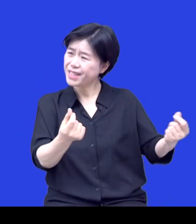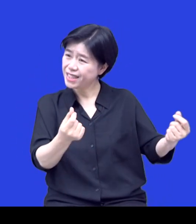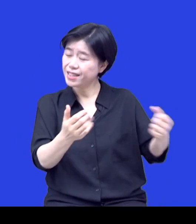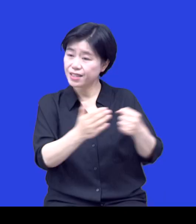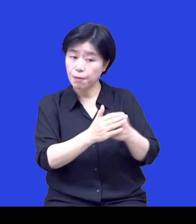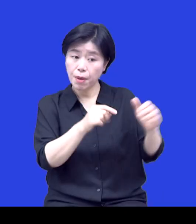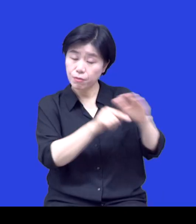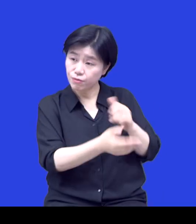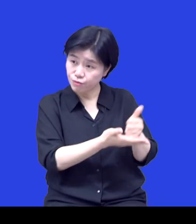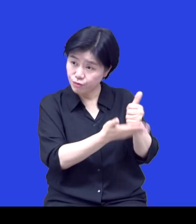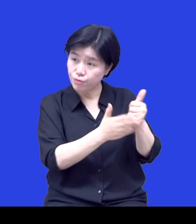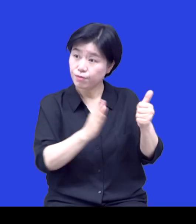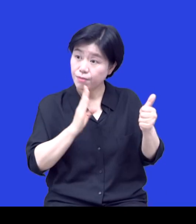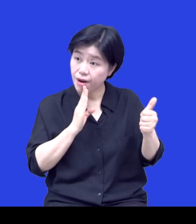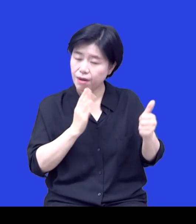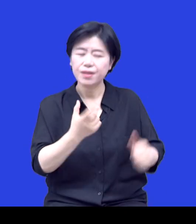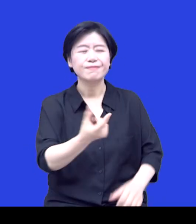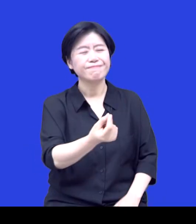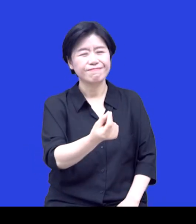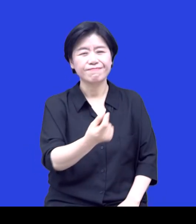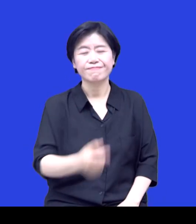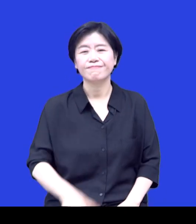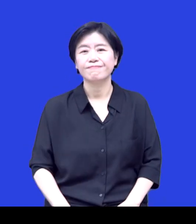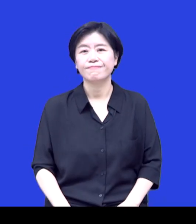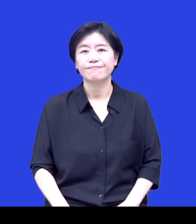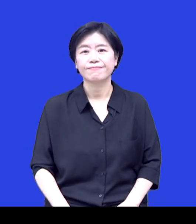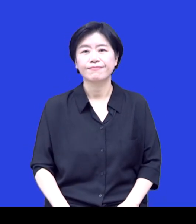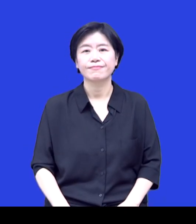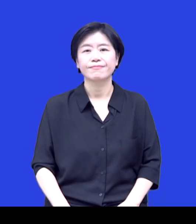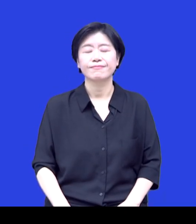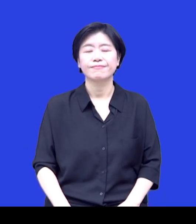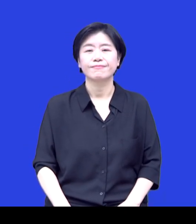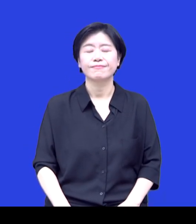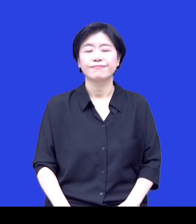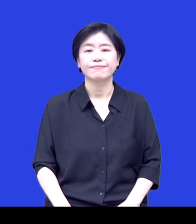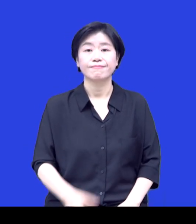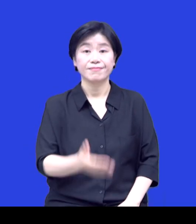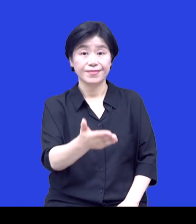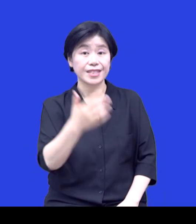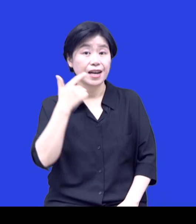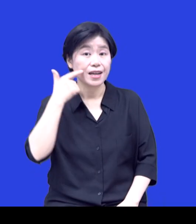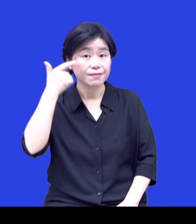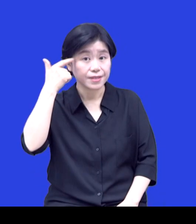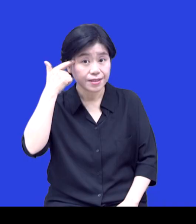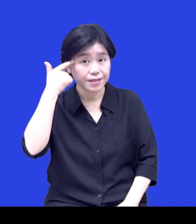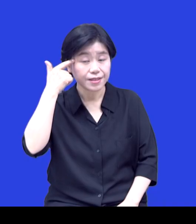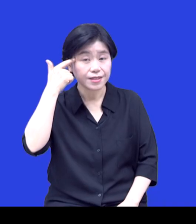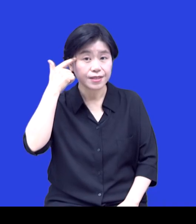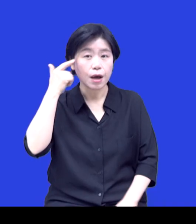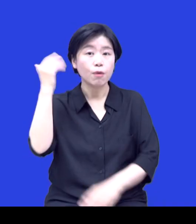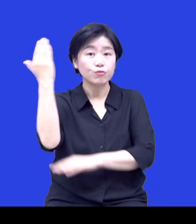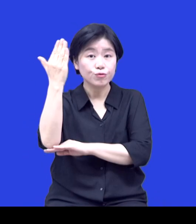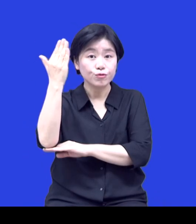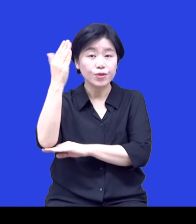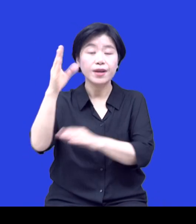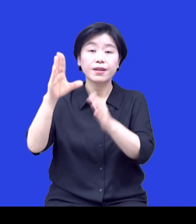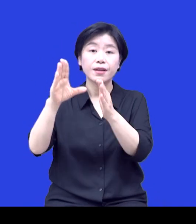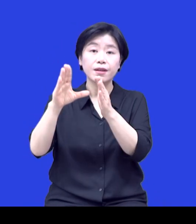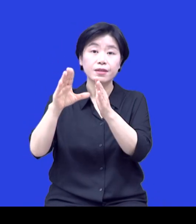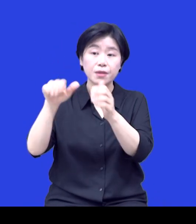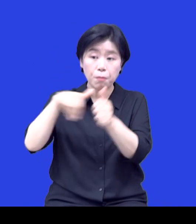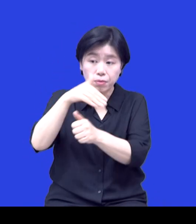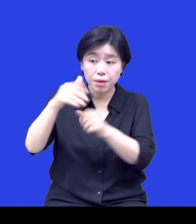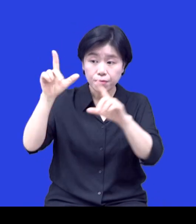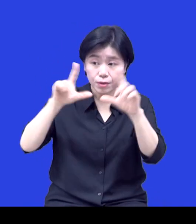교회니까 이제 방문했던 거죠. 근데 한 교인 한 교인이 귀하다는 것을 이제 그 아버지 예. 교회에서도 보셨고 예. 직접 개척을 하시면서 이제 예.